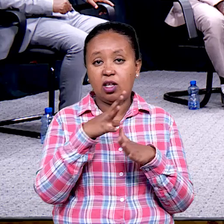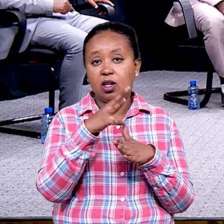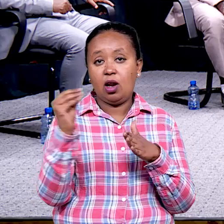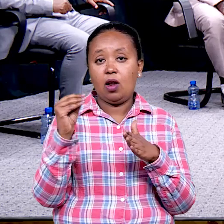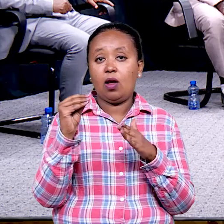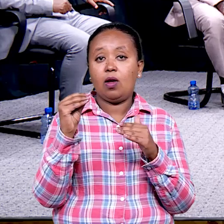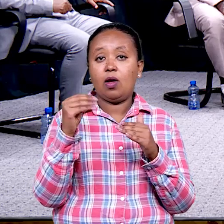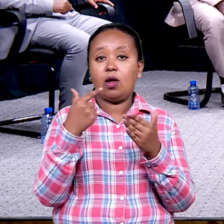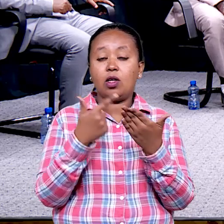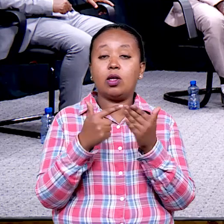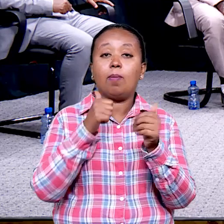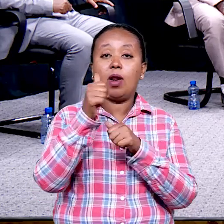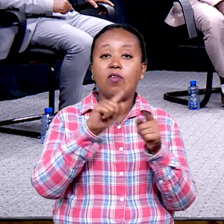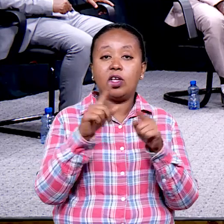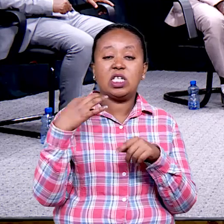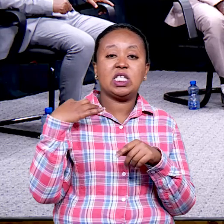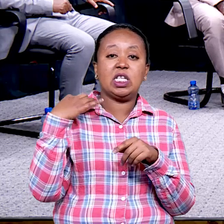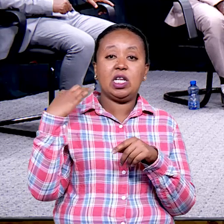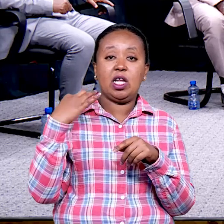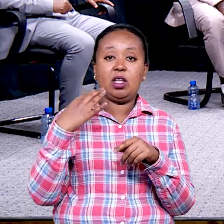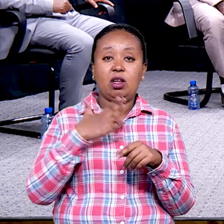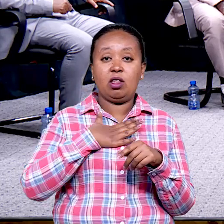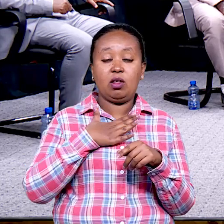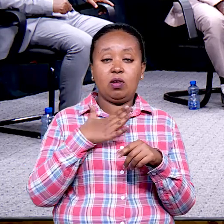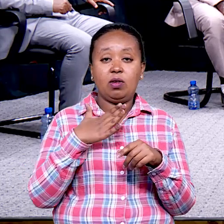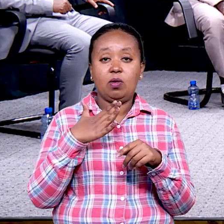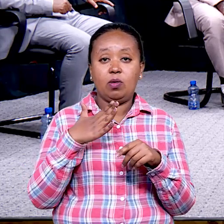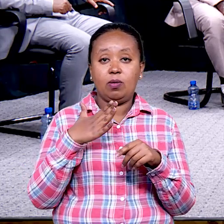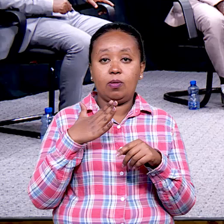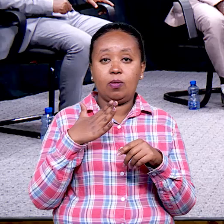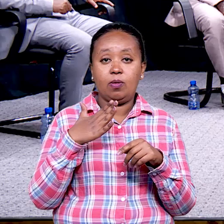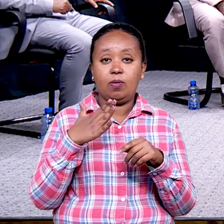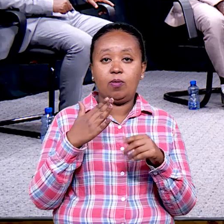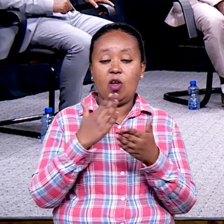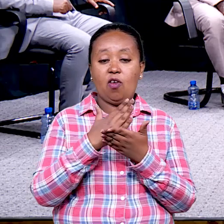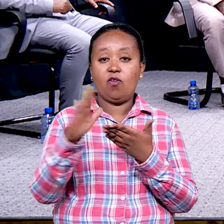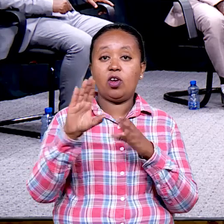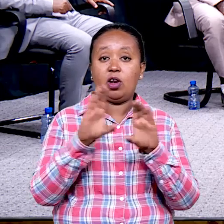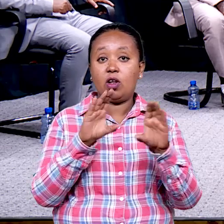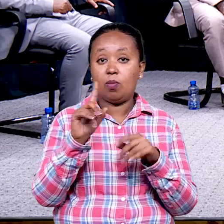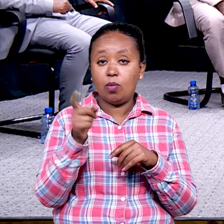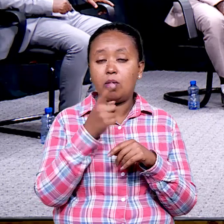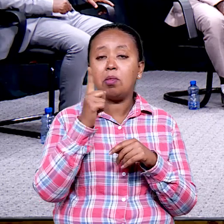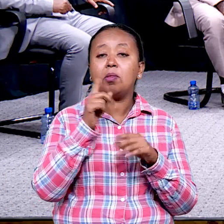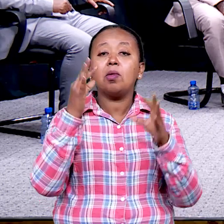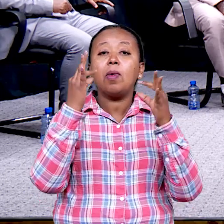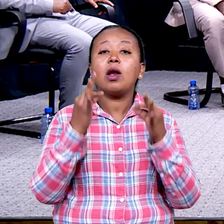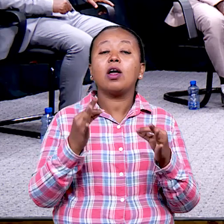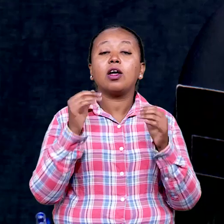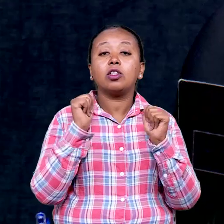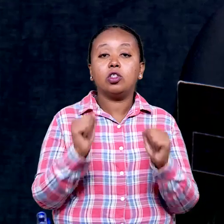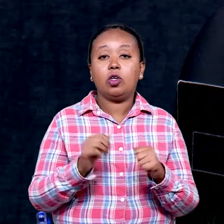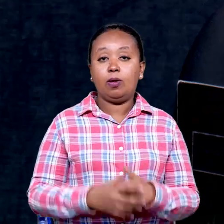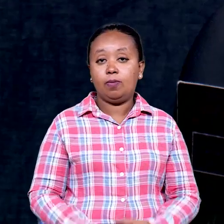እና ከዛም ባለፈ ደግሞ ግለኝነትን እንትን ያረገ አቮይድ ያረገ ስለመሆኑ በምን ማረጋገጥ